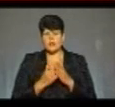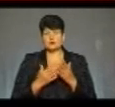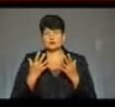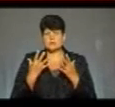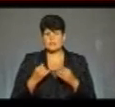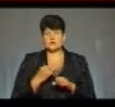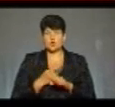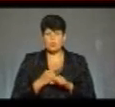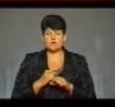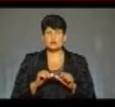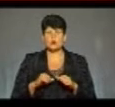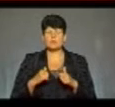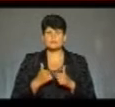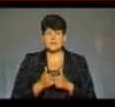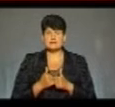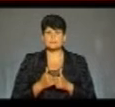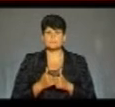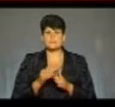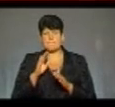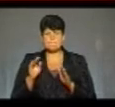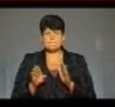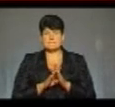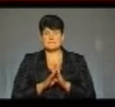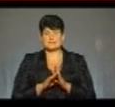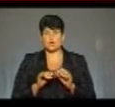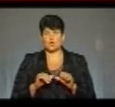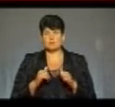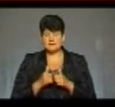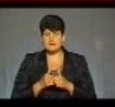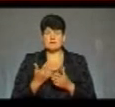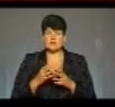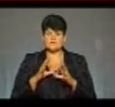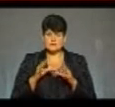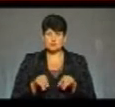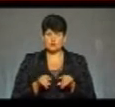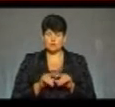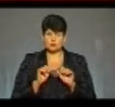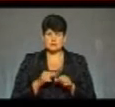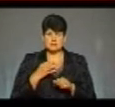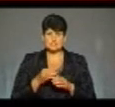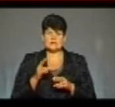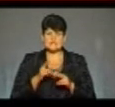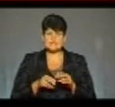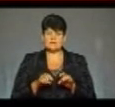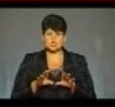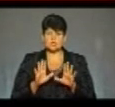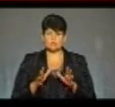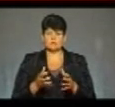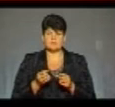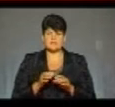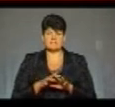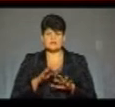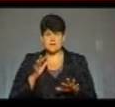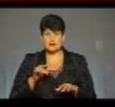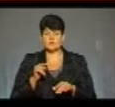роботи комітетів, засідань комітетів, підкомітетів, але все одно можемо сказати, що кінцеві рішення будуть прийматися в залі.